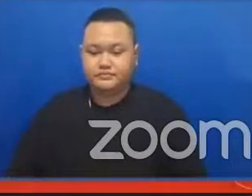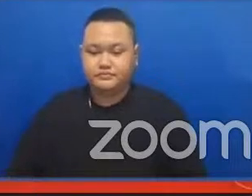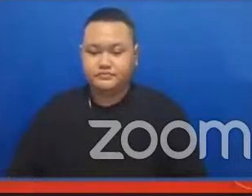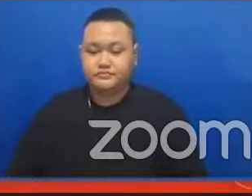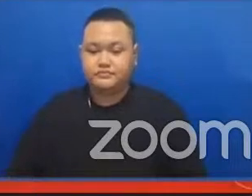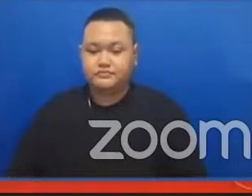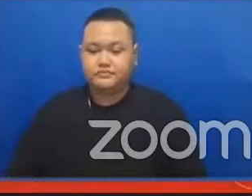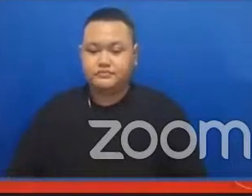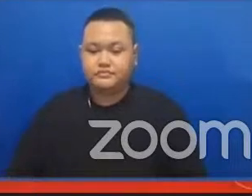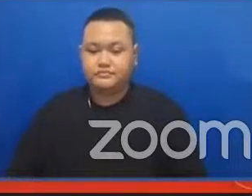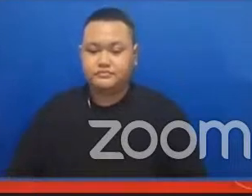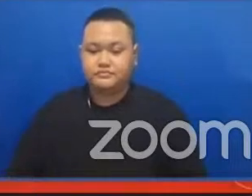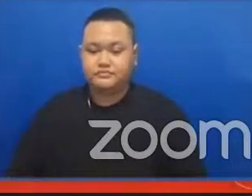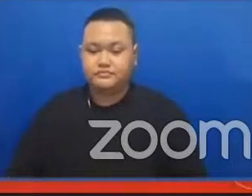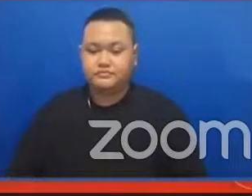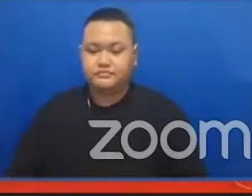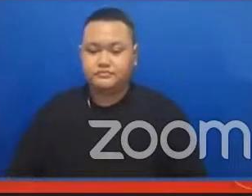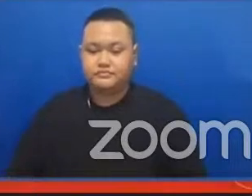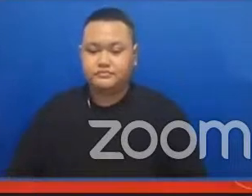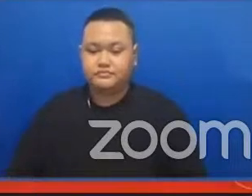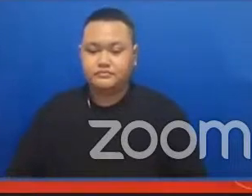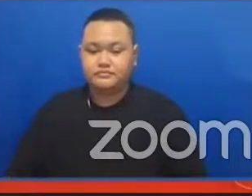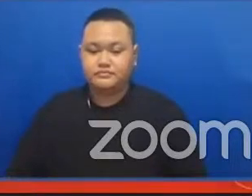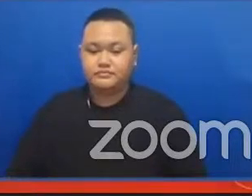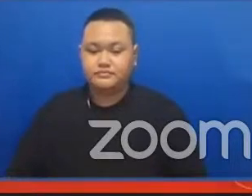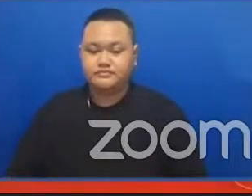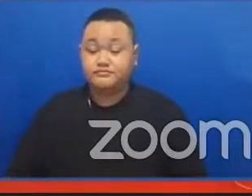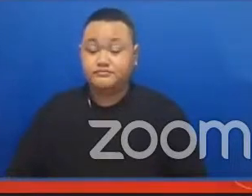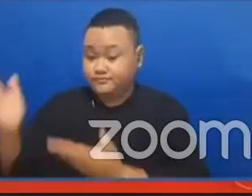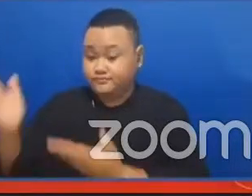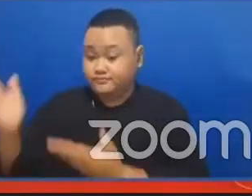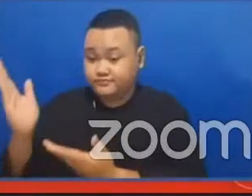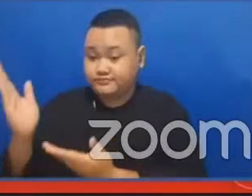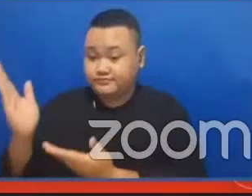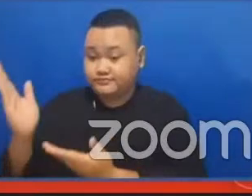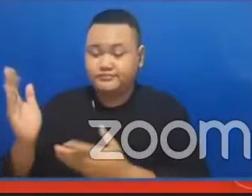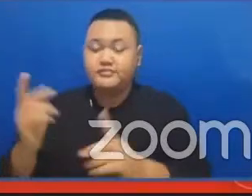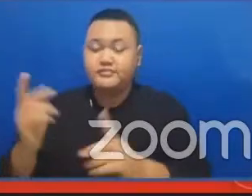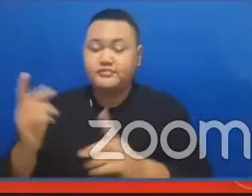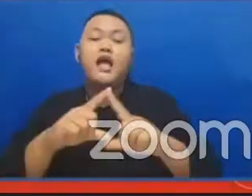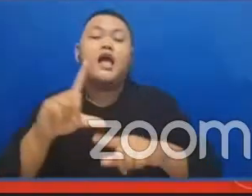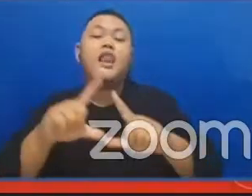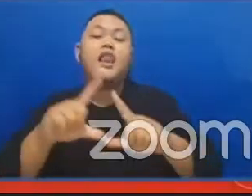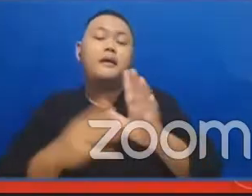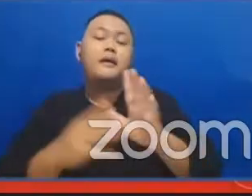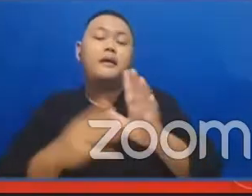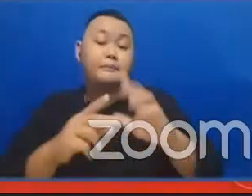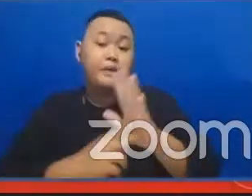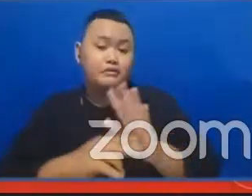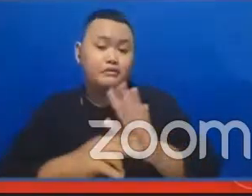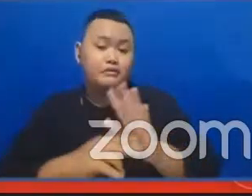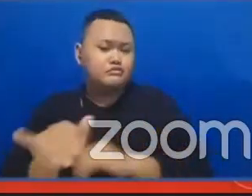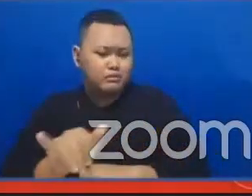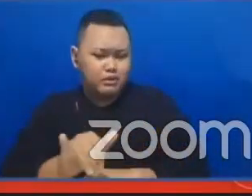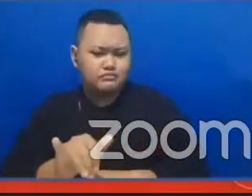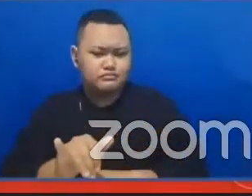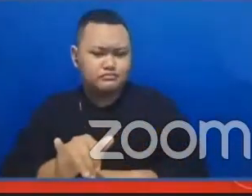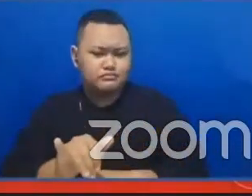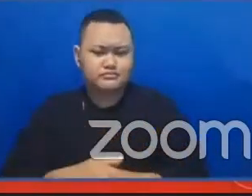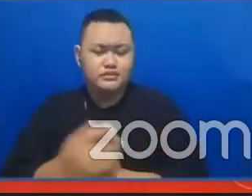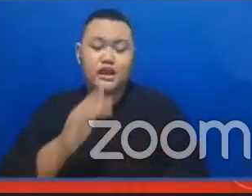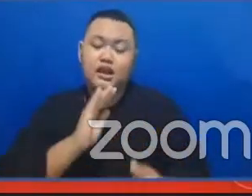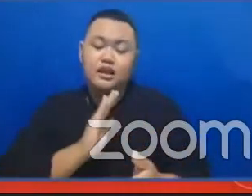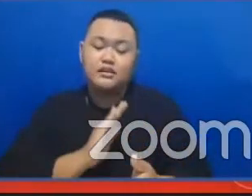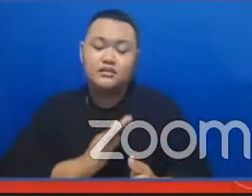kuadrat. Grafik persamaan kuadrat. Nah, ini sama halamannya ditampilkan keterangan. Kemudian kita